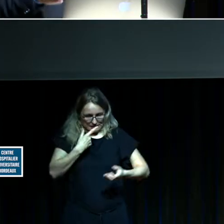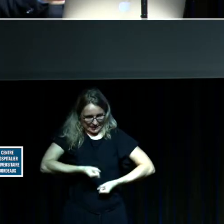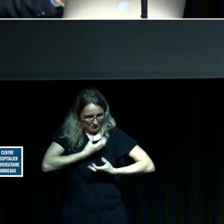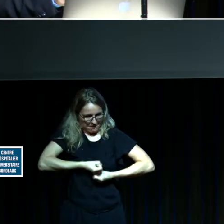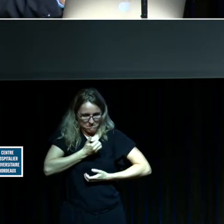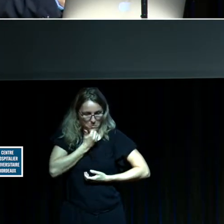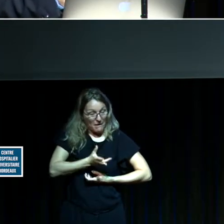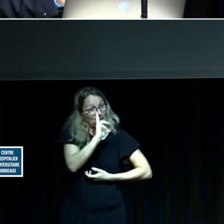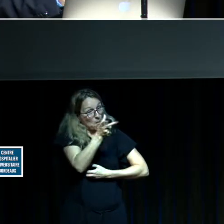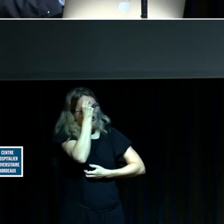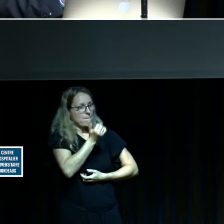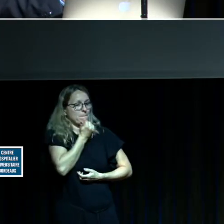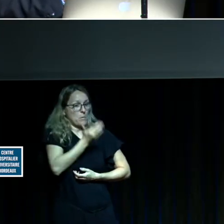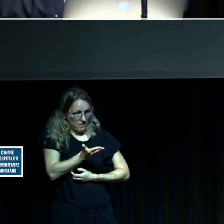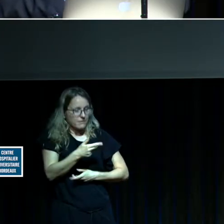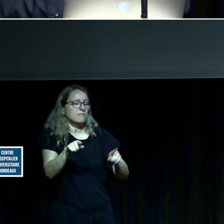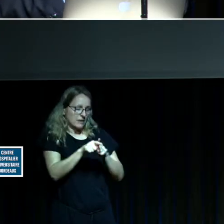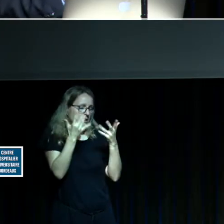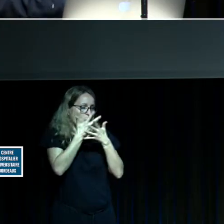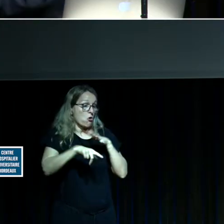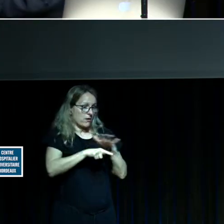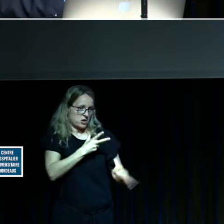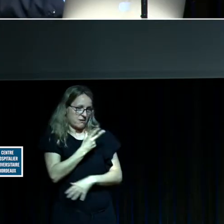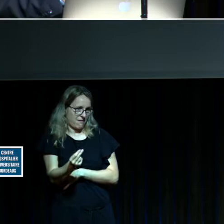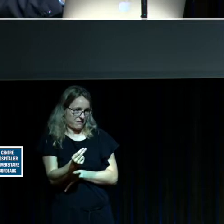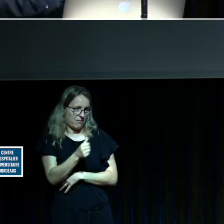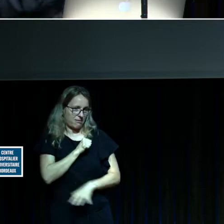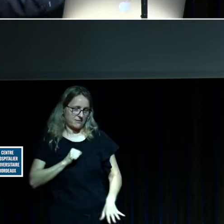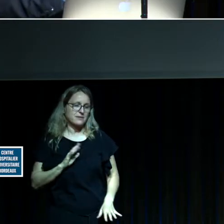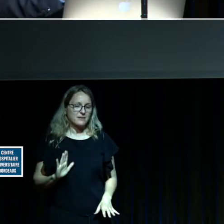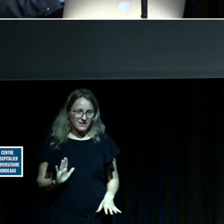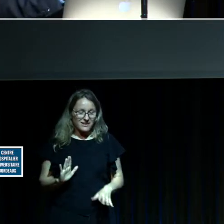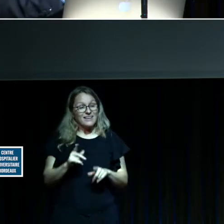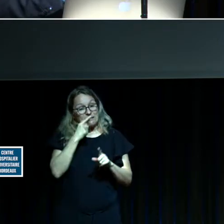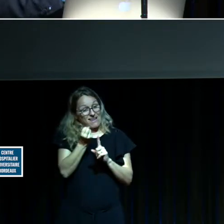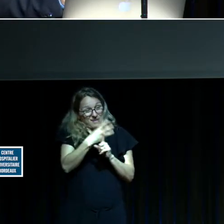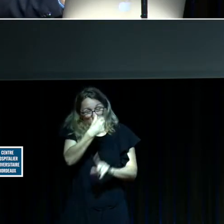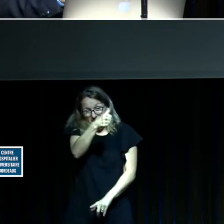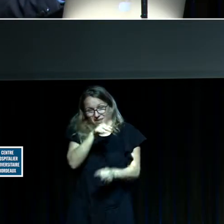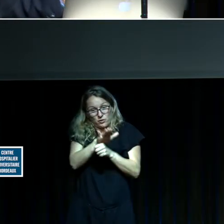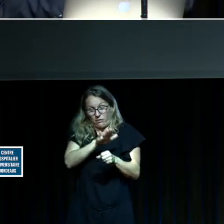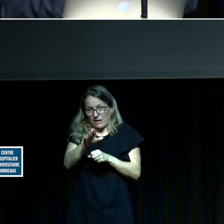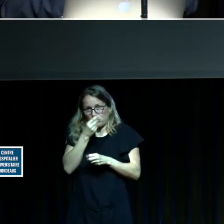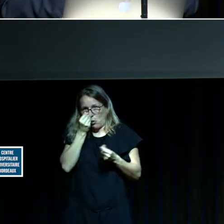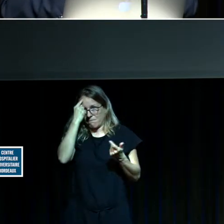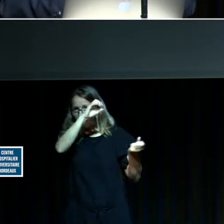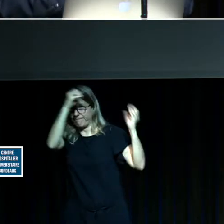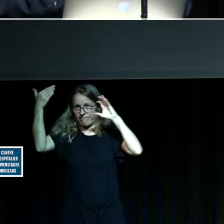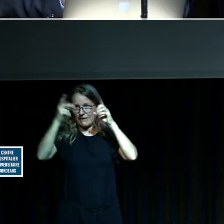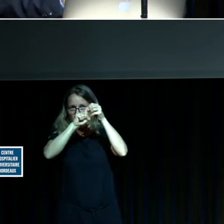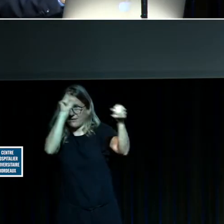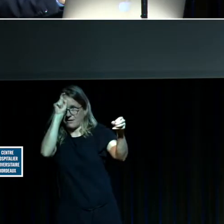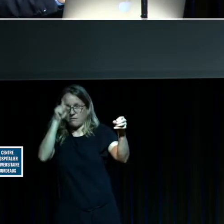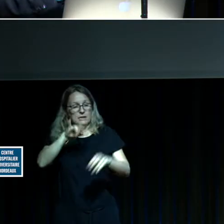et de comprendre, et dans ce cas-là, c'est aussi un trouble du langage plus grave. Là encore, un seul de ces symptômes suffit pour penser que c'est un AVC, et il faut